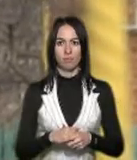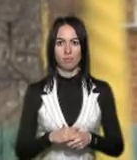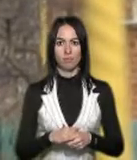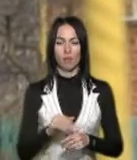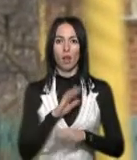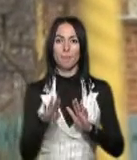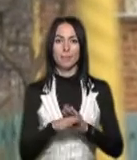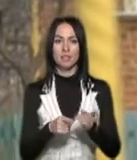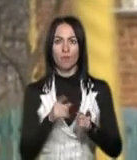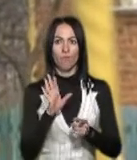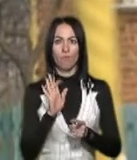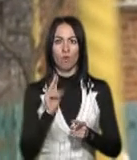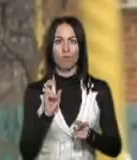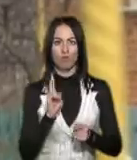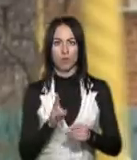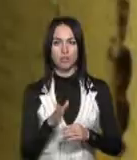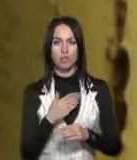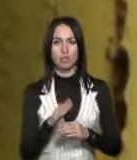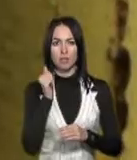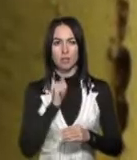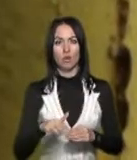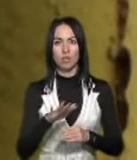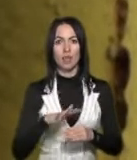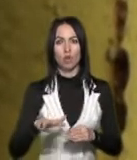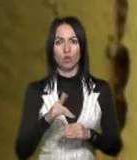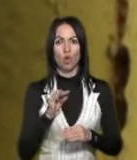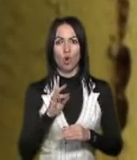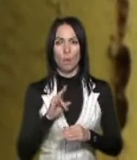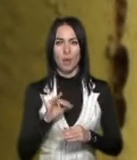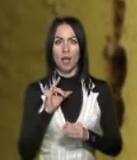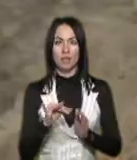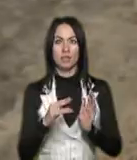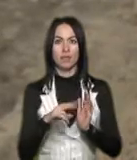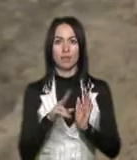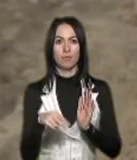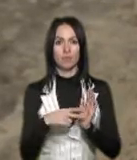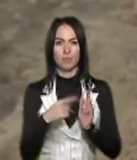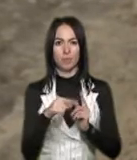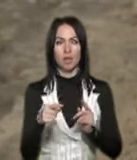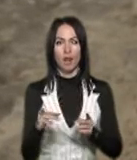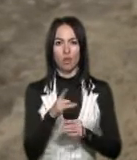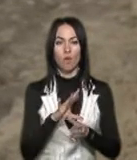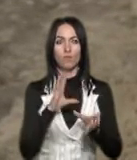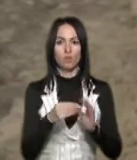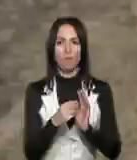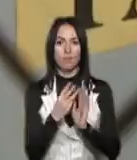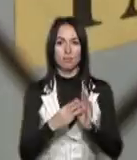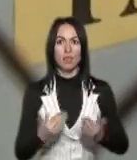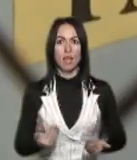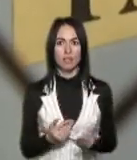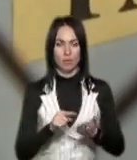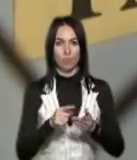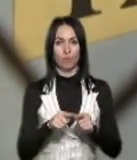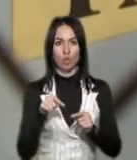Під загрозою Вовчанськ, частина Старосалтівської територіальної громади та 7 селищ в районі. Усього 18 населених пунктів. У